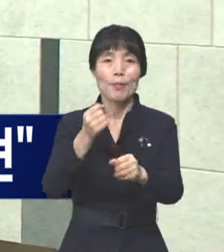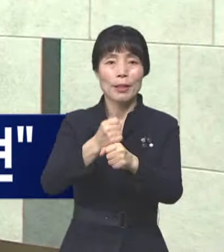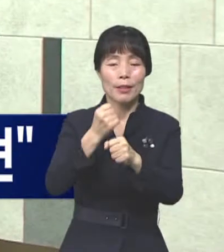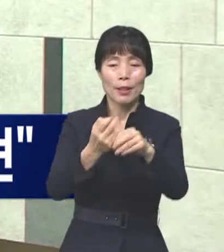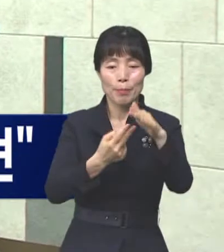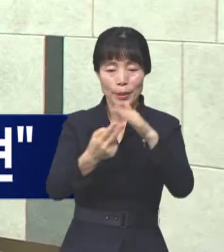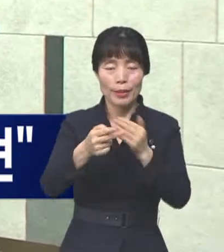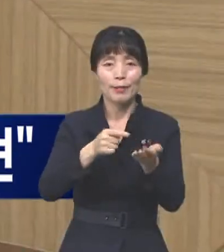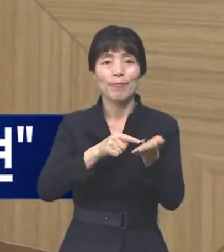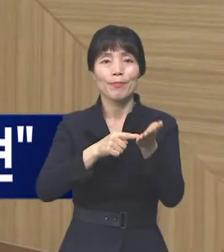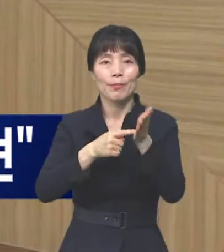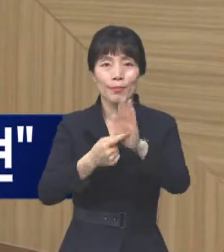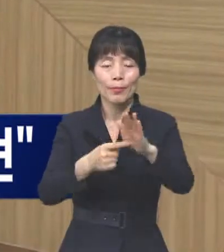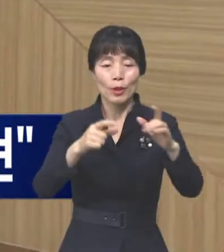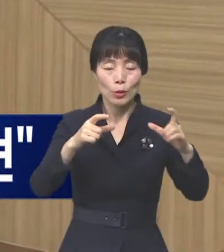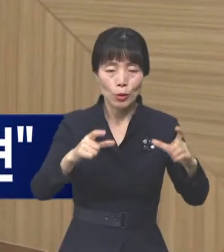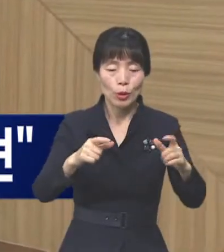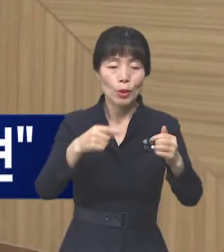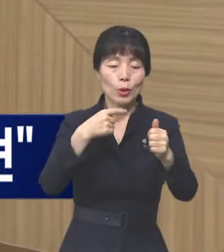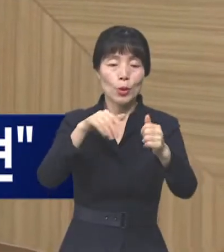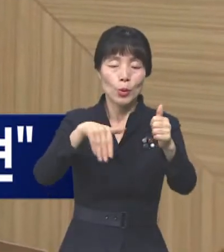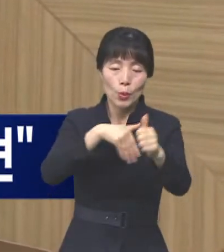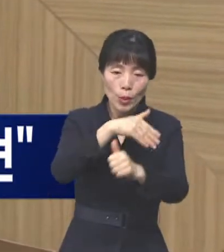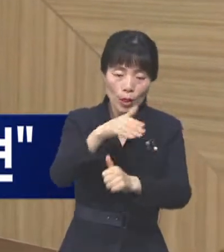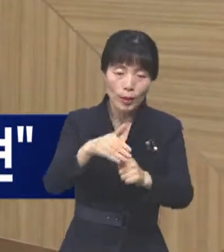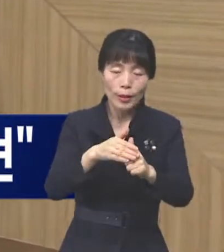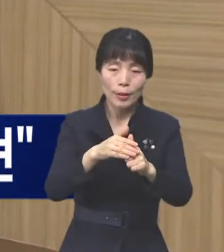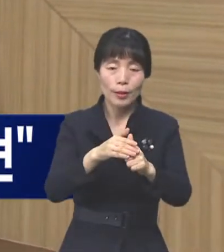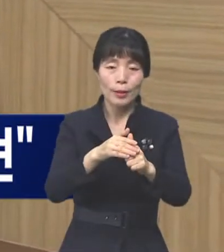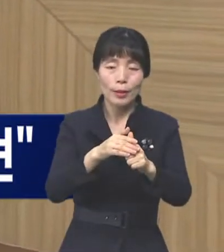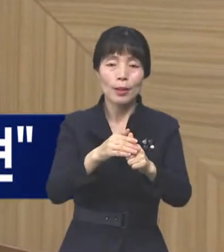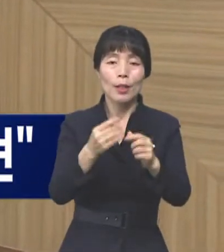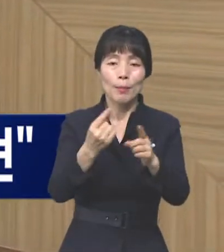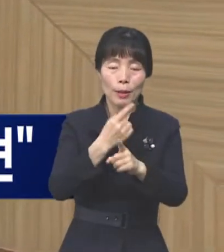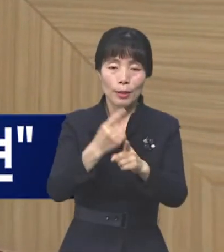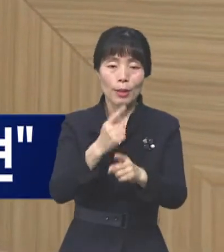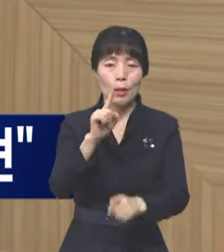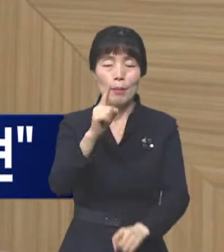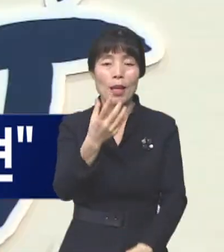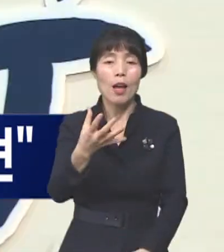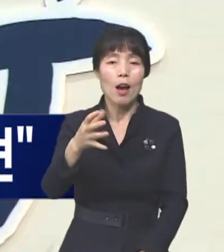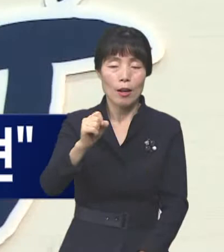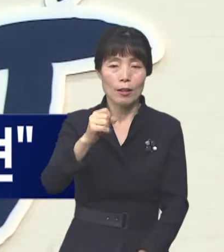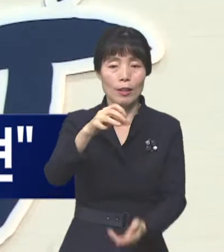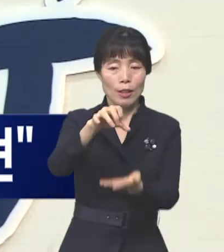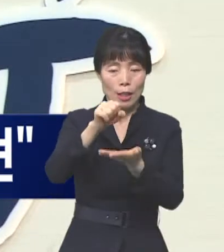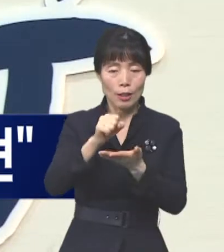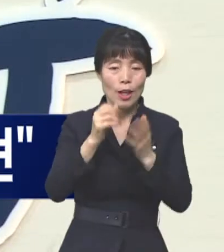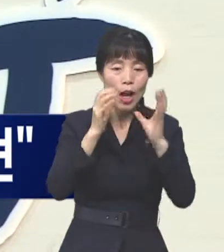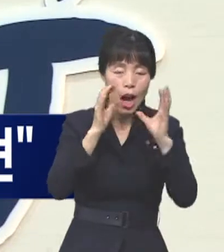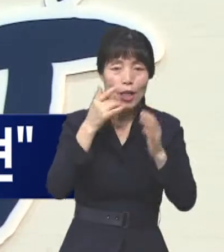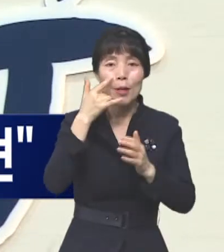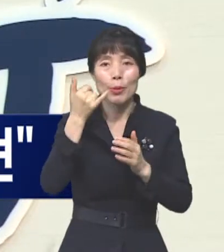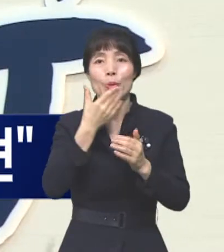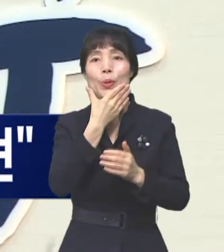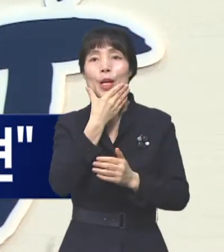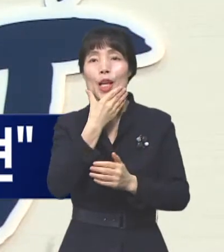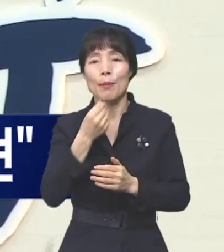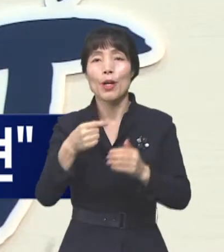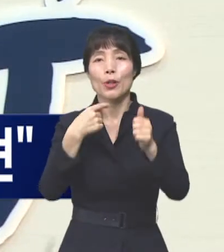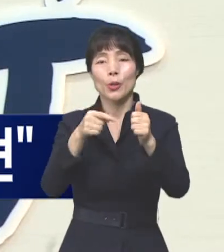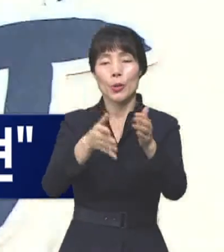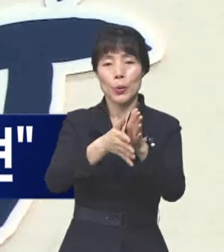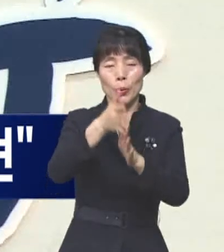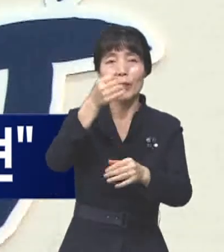제시했습니다. 구는 교육환경개선기금 100억 원을 확보해 배움이 즐겁고 아이와 부모가 행복한